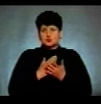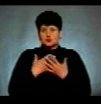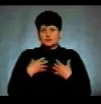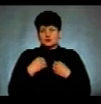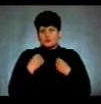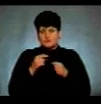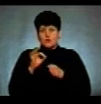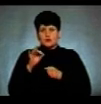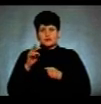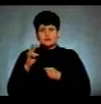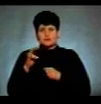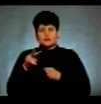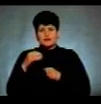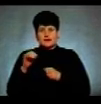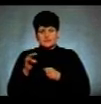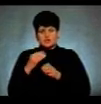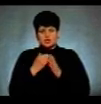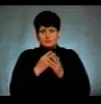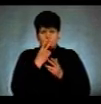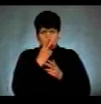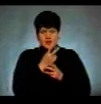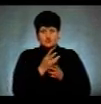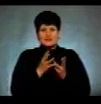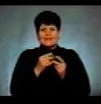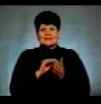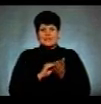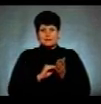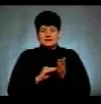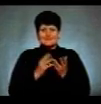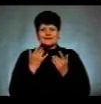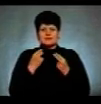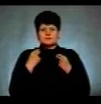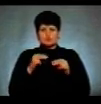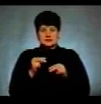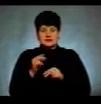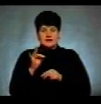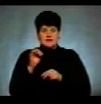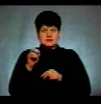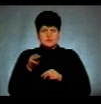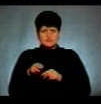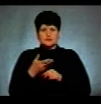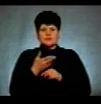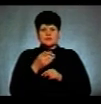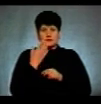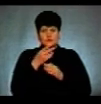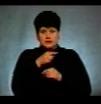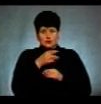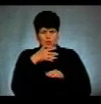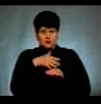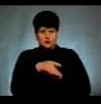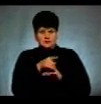вони в онлайн-режимі бачать кількість виписаних і кількість відпущених рецептів. І якби вони зрозуміли,